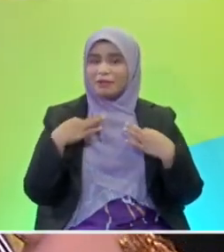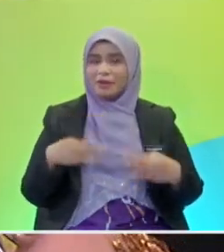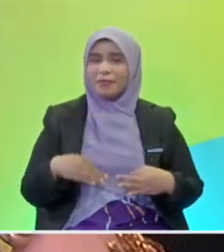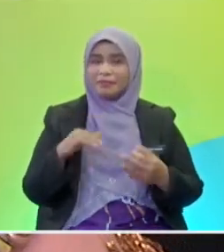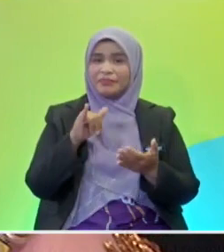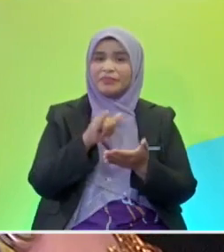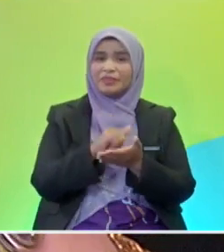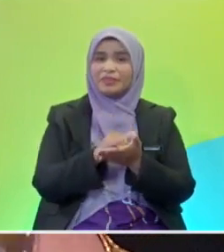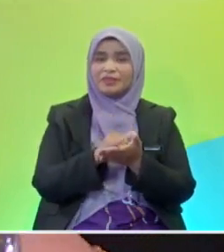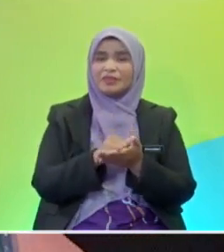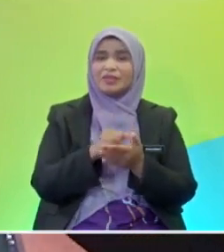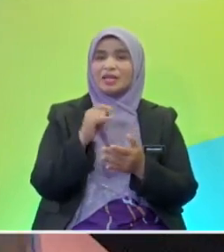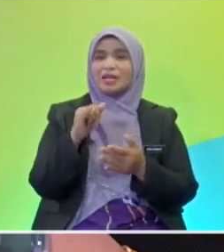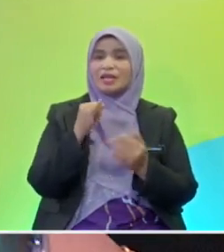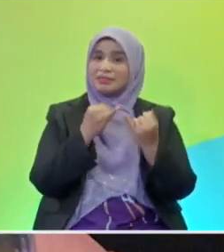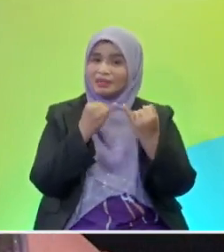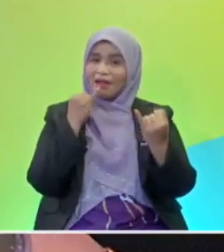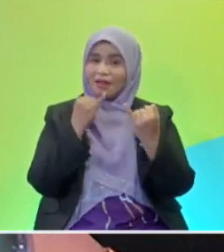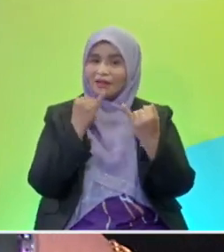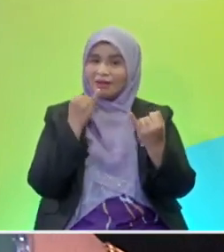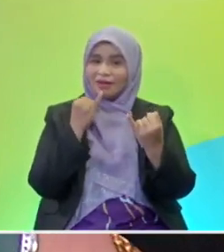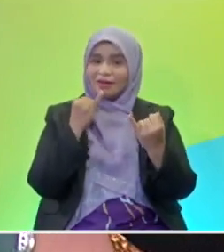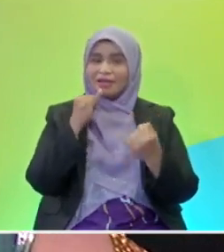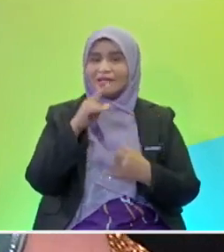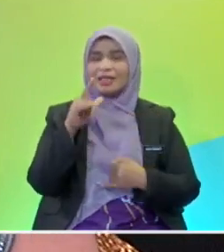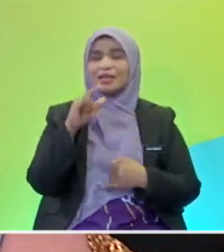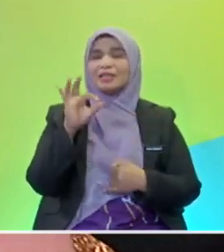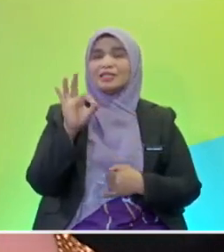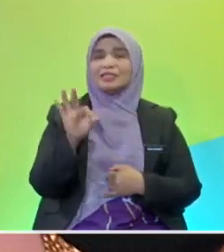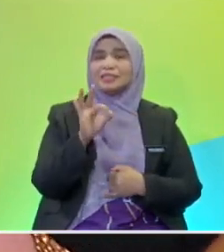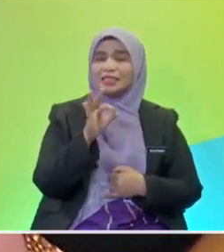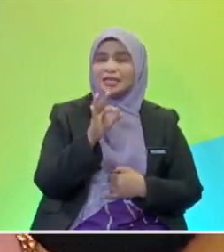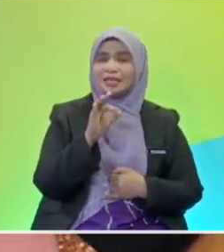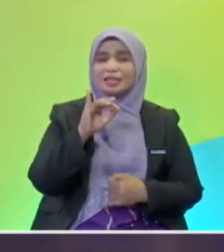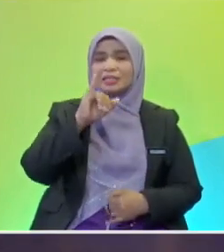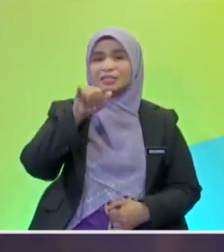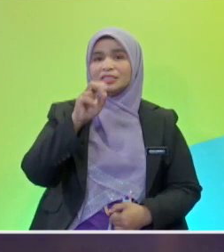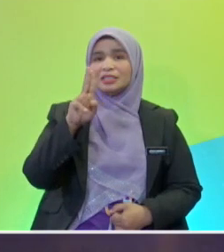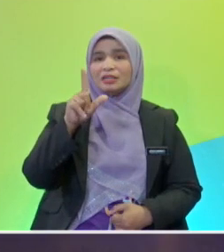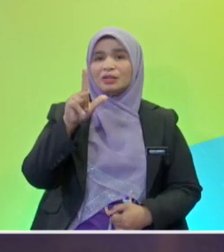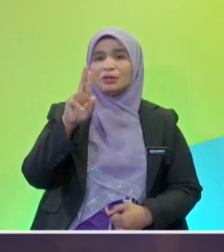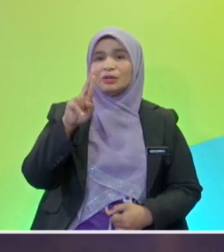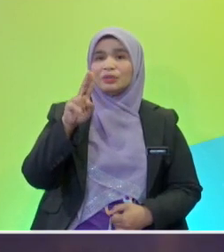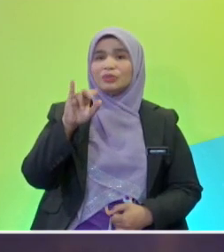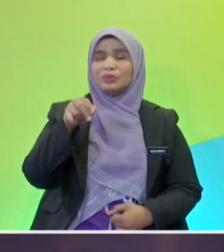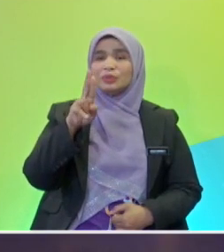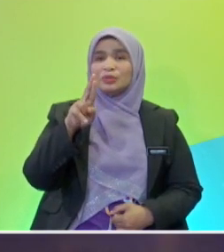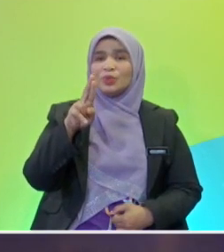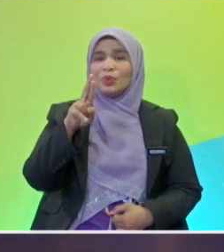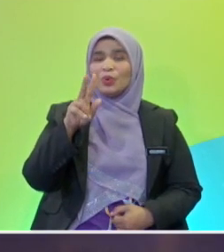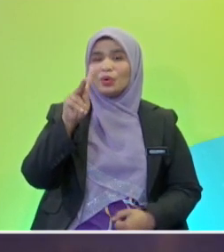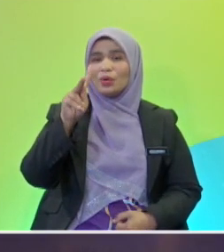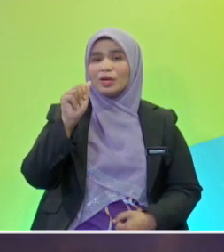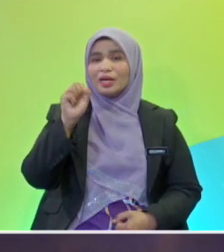jarak jarak jarak kalau jarak-jarak macam ni ini ialah jahitan jelujur kasar okey jelujur kasar ke jelujur halus Cuba tengok jarak dia